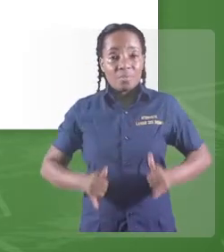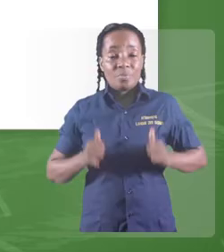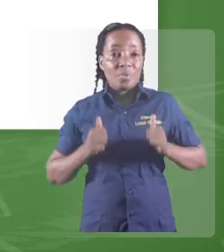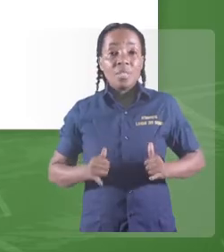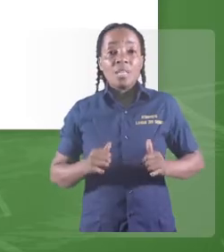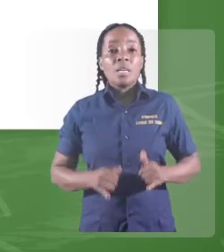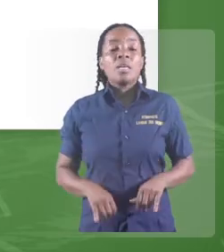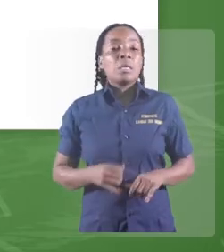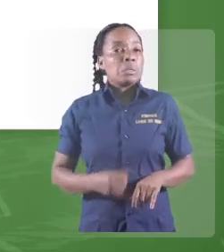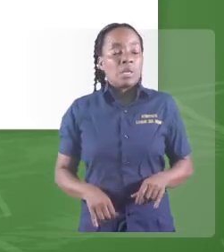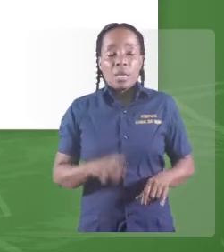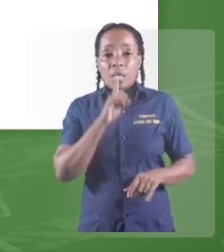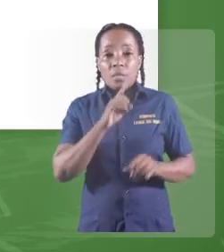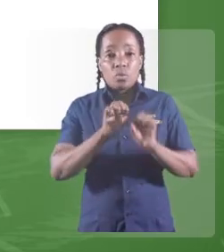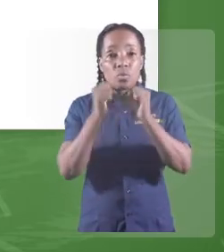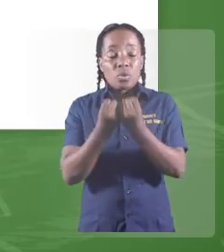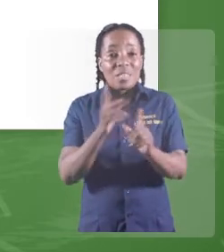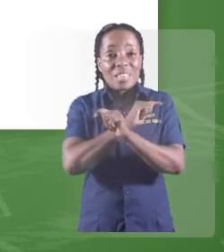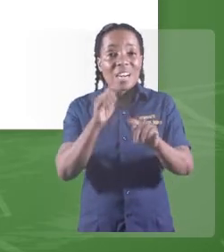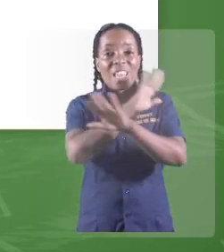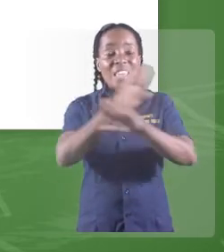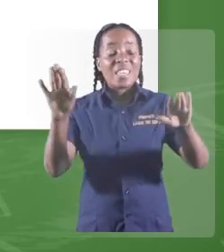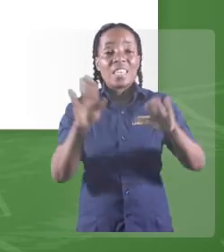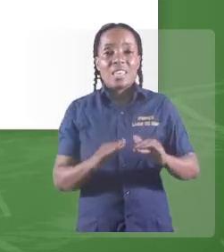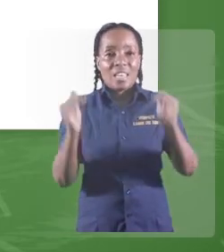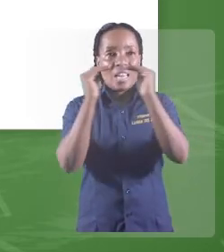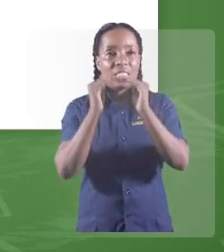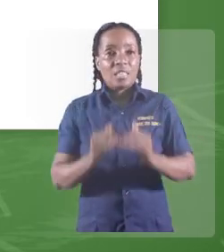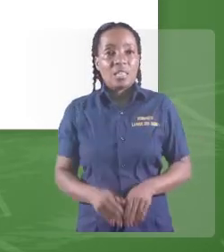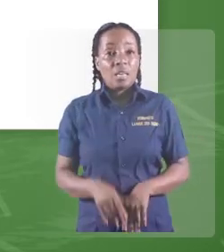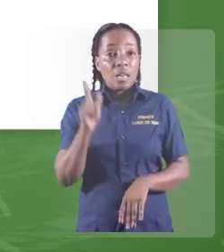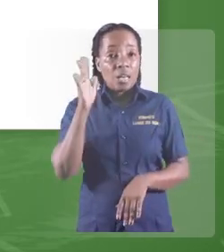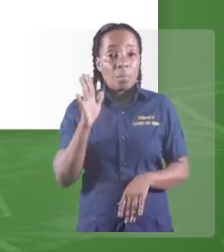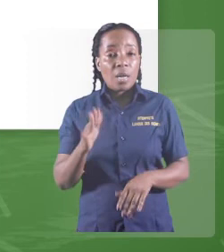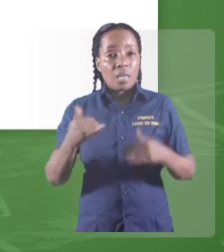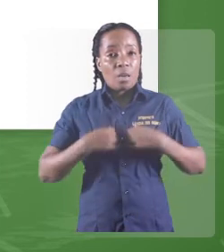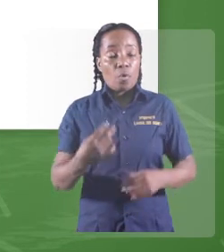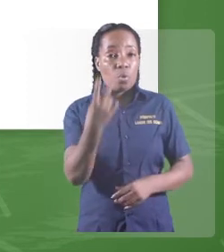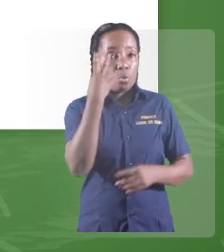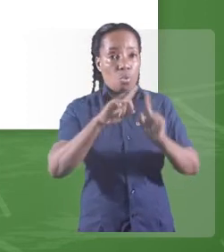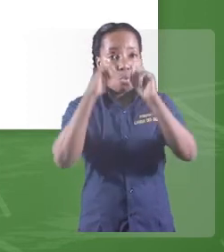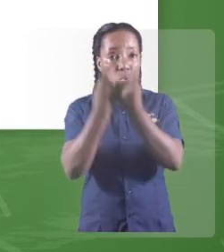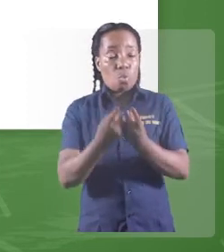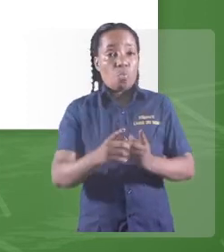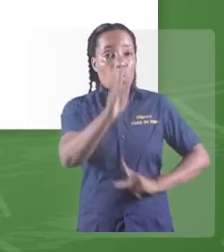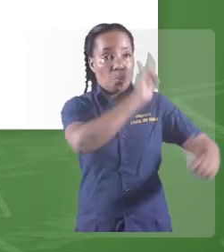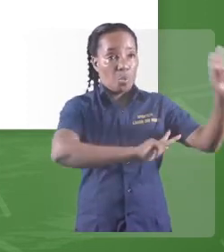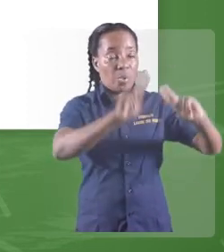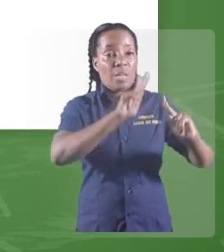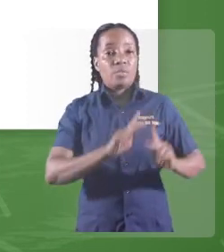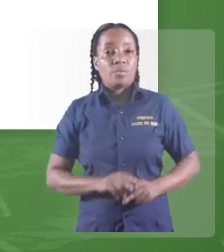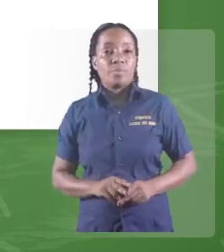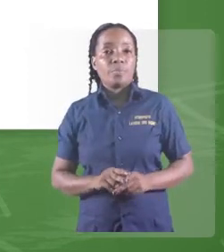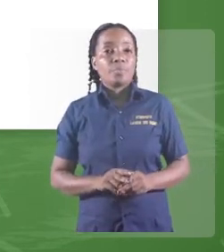très inégalitaire. En Algérie, 2 communautés diamétralement opposées cohabitaient.